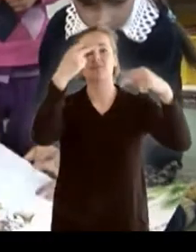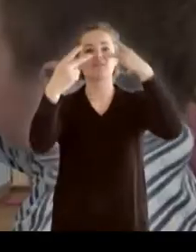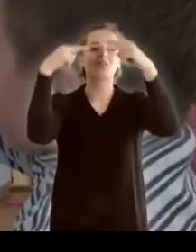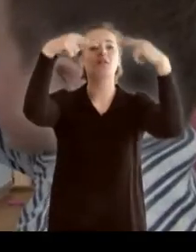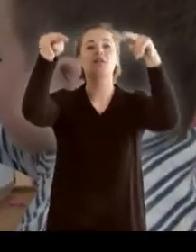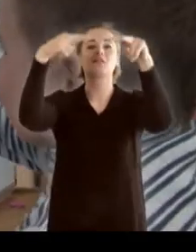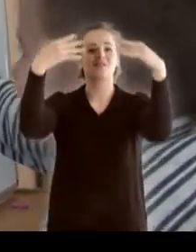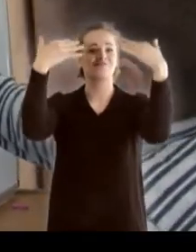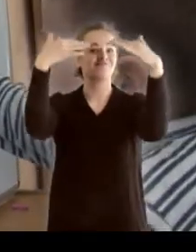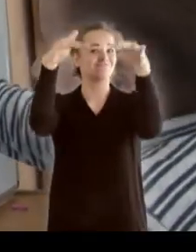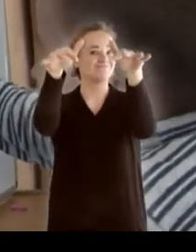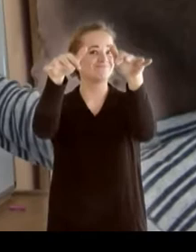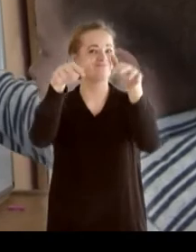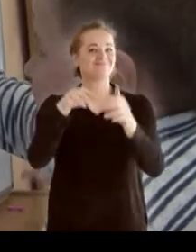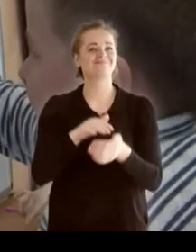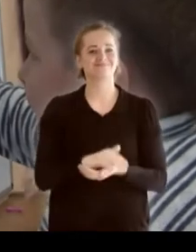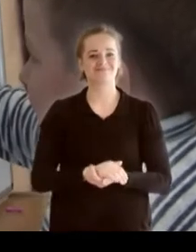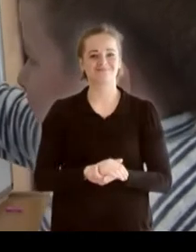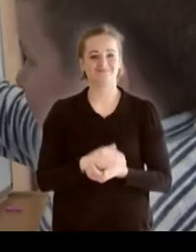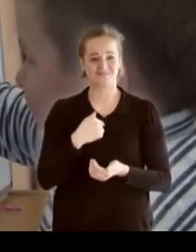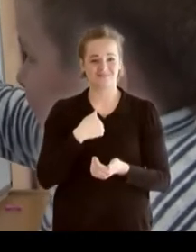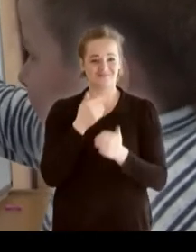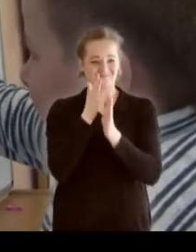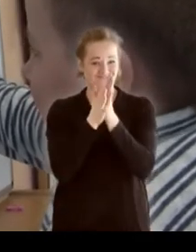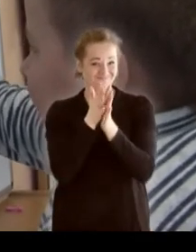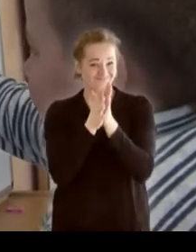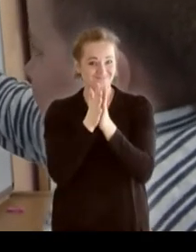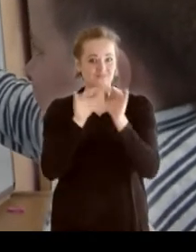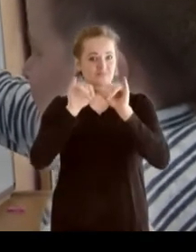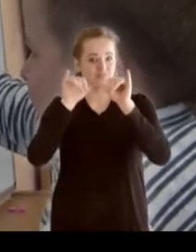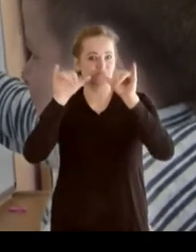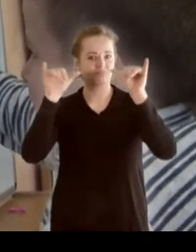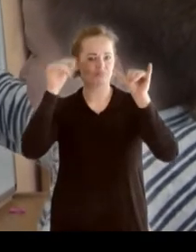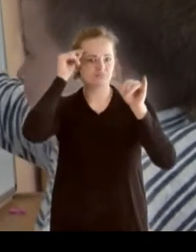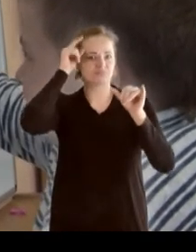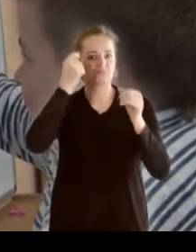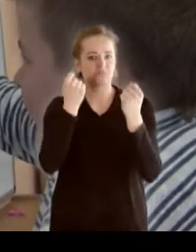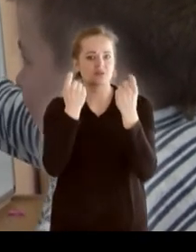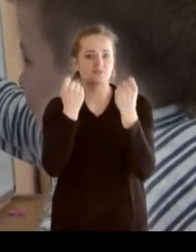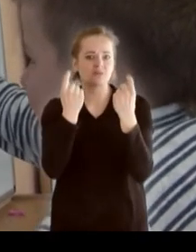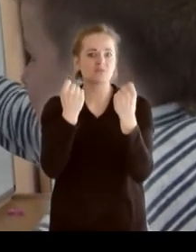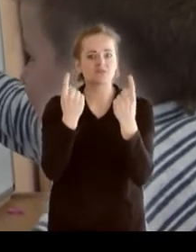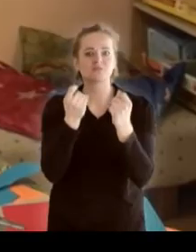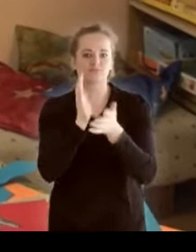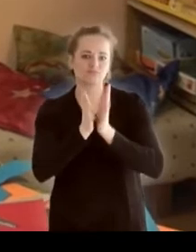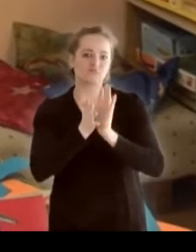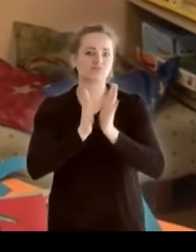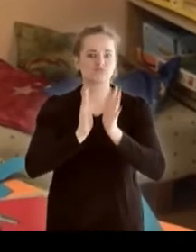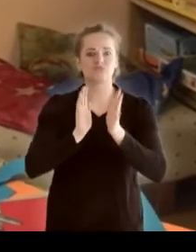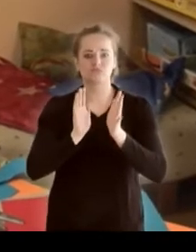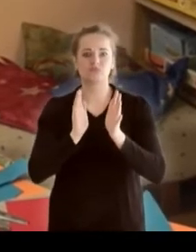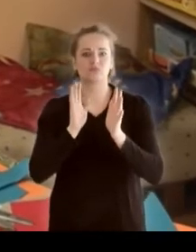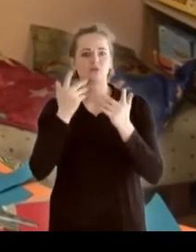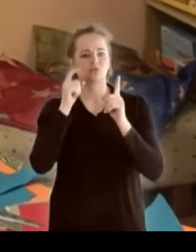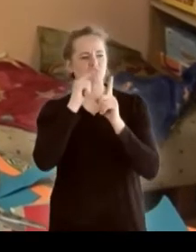draugai. Žodžiai augina sparnus arba užšaldo ledus,